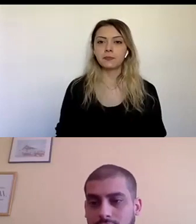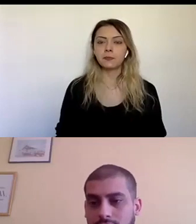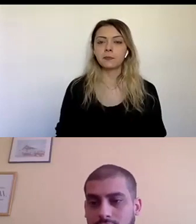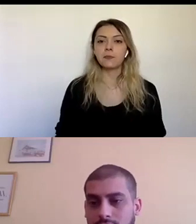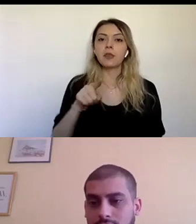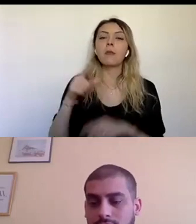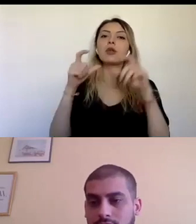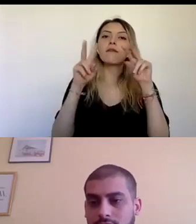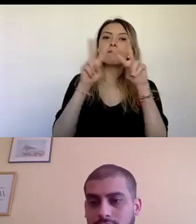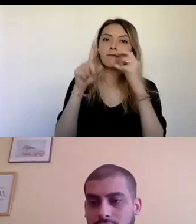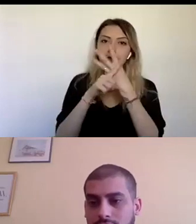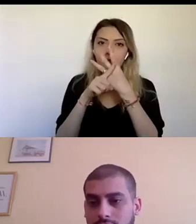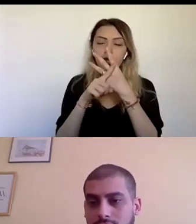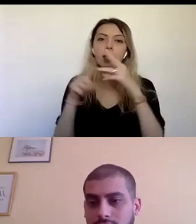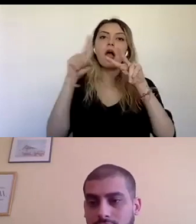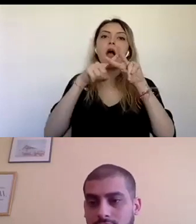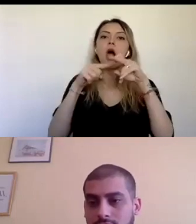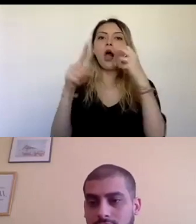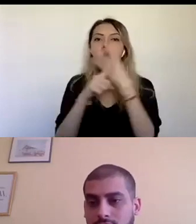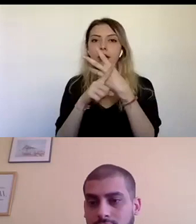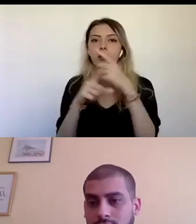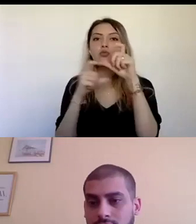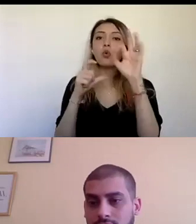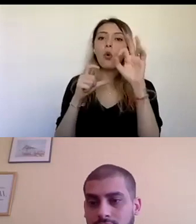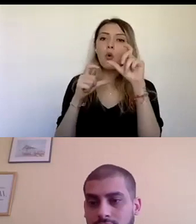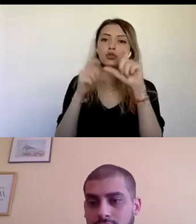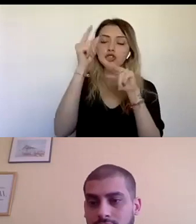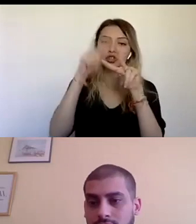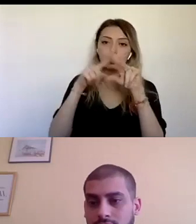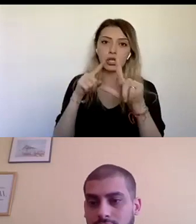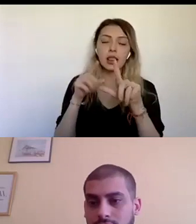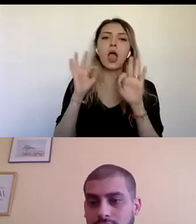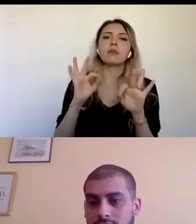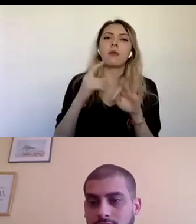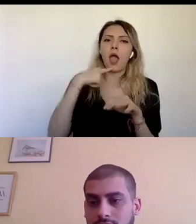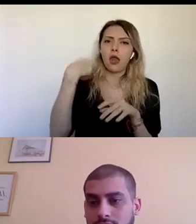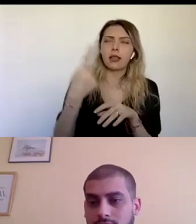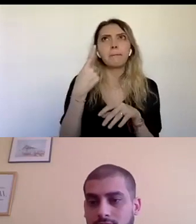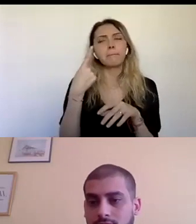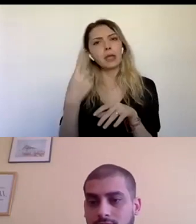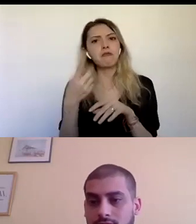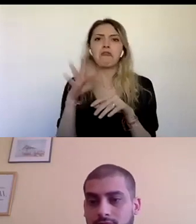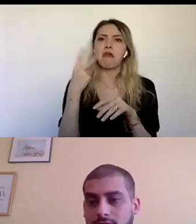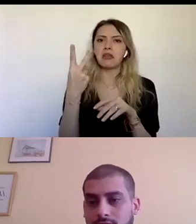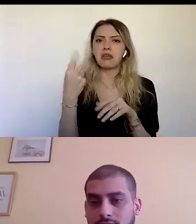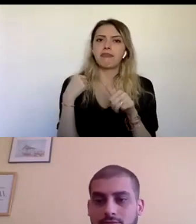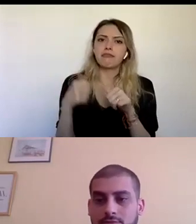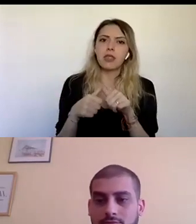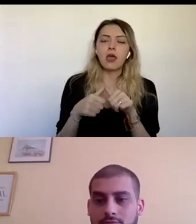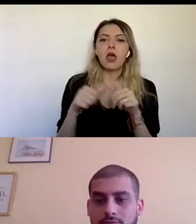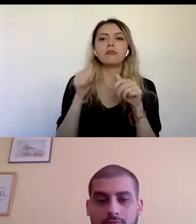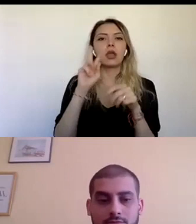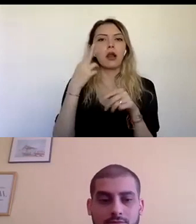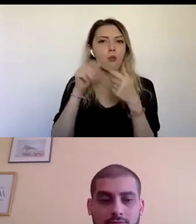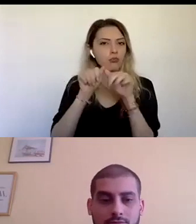sosyal medya hem teknoloji kullanımına dair. Dün Nisan 2020'ye dair bir şey çıkarttı. Aslında COVID sonrası bir rapor. Orada